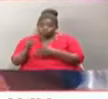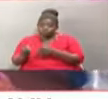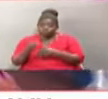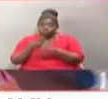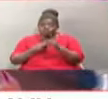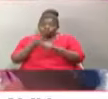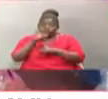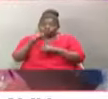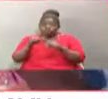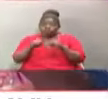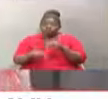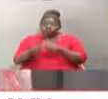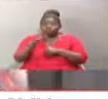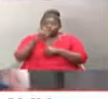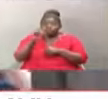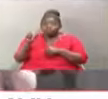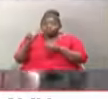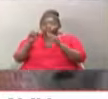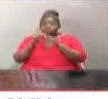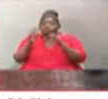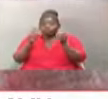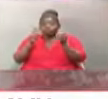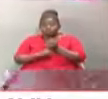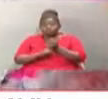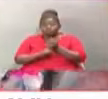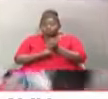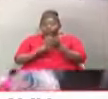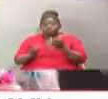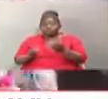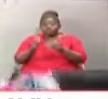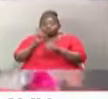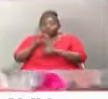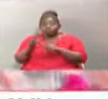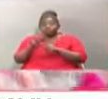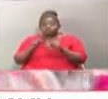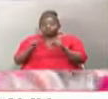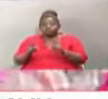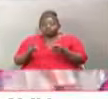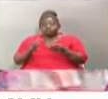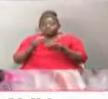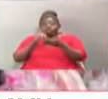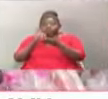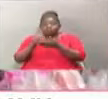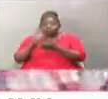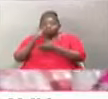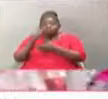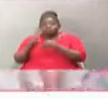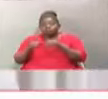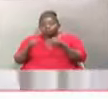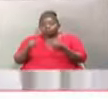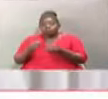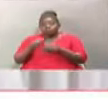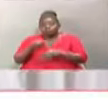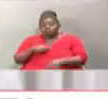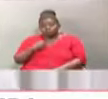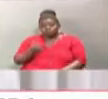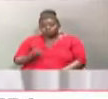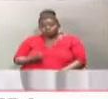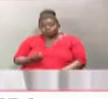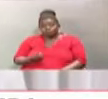ng'amaka agasubye mu kikumi ge gaganyuddwa. Omusumba Sekate akuutidde abantu bulijjo okudduukirira kkalira abateesobola.